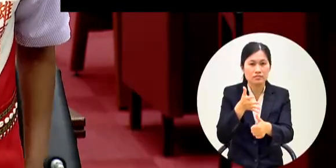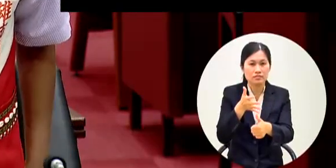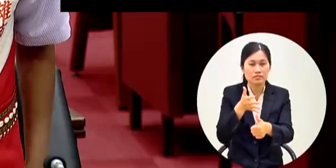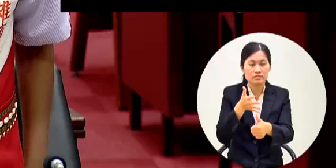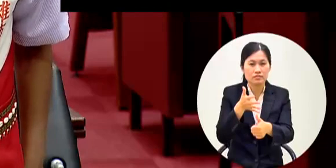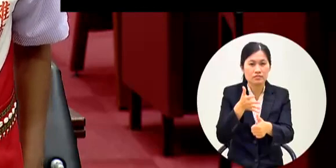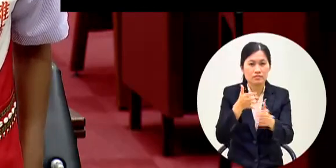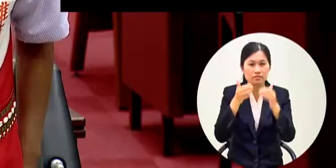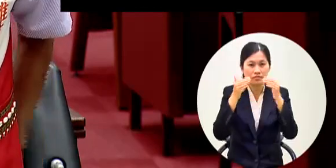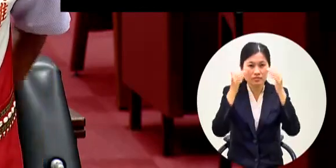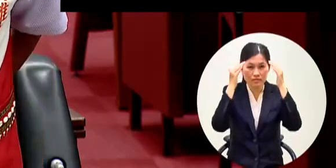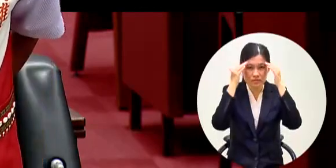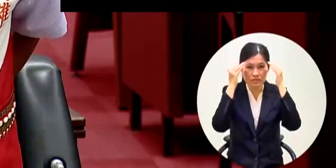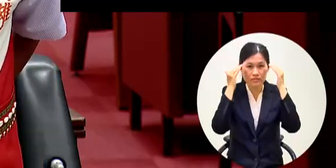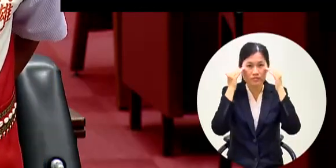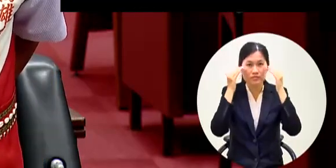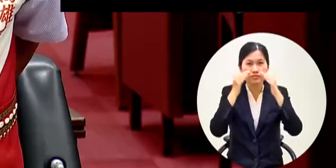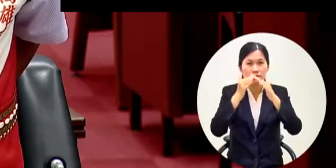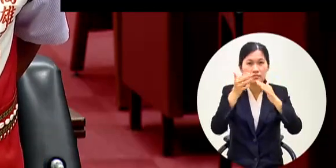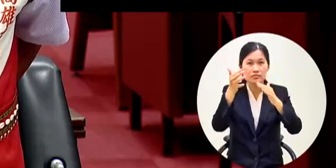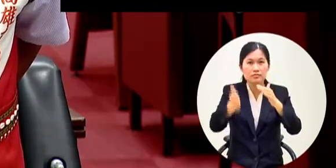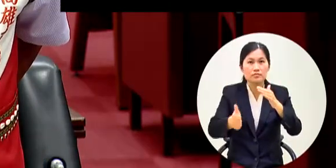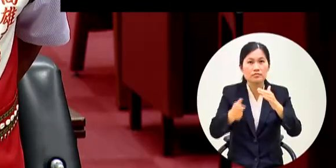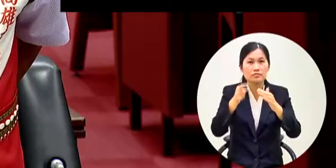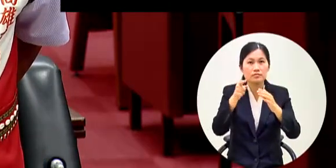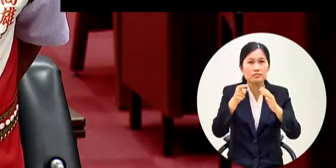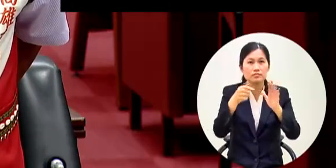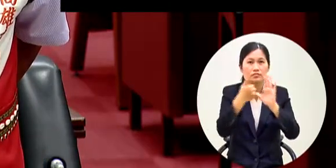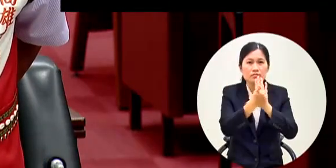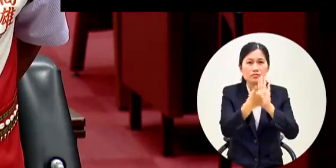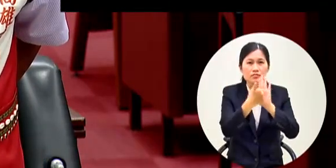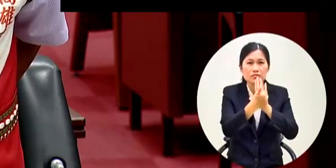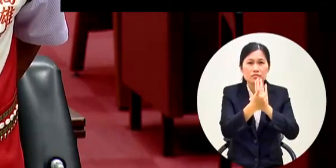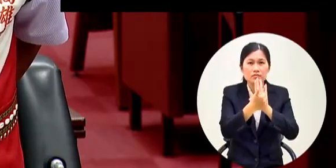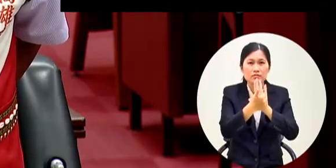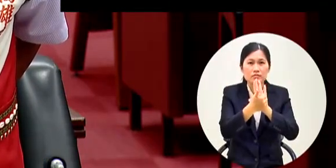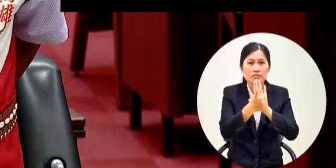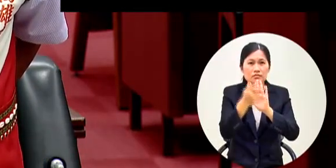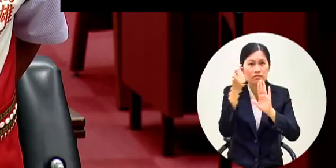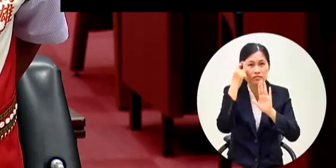这个图案能不能稍微解释一下？